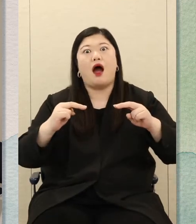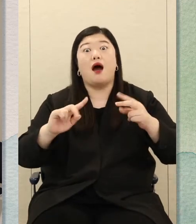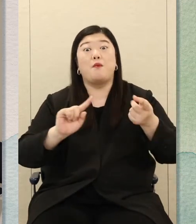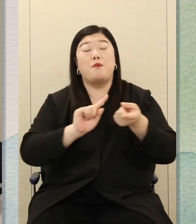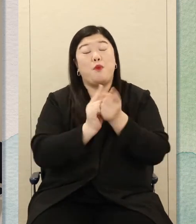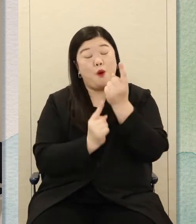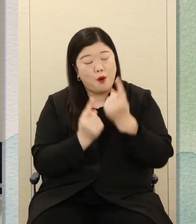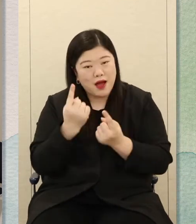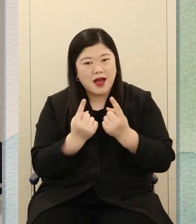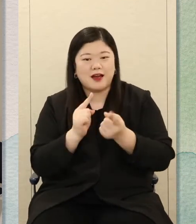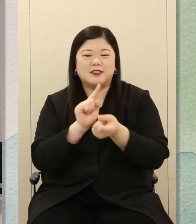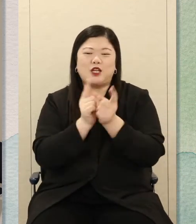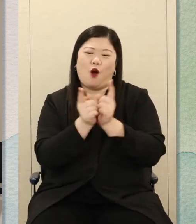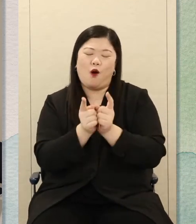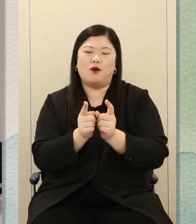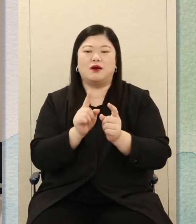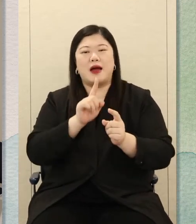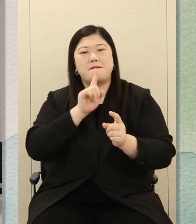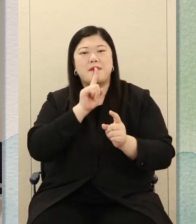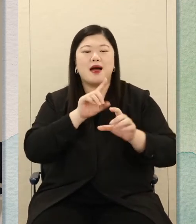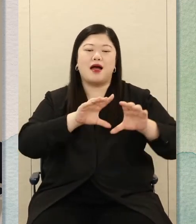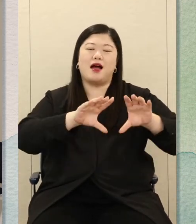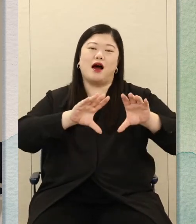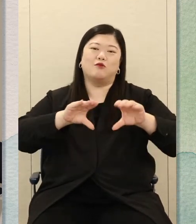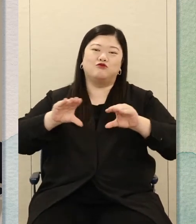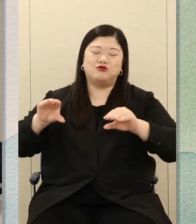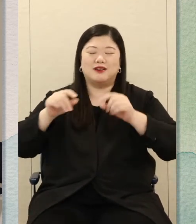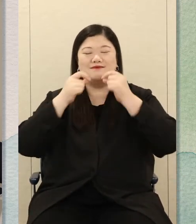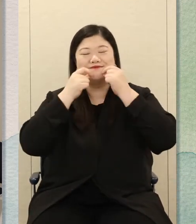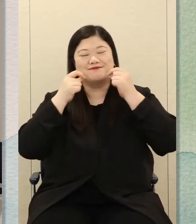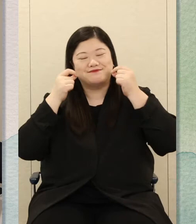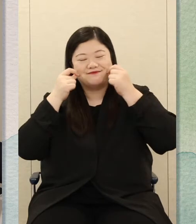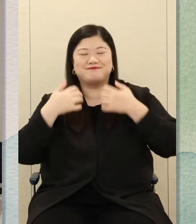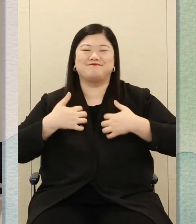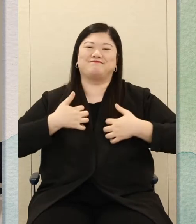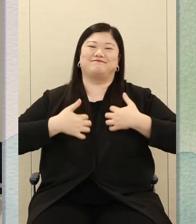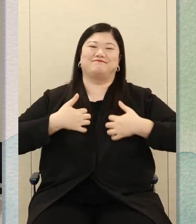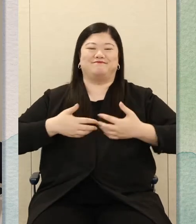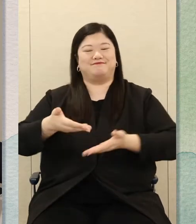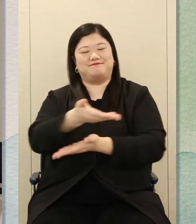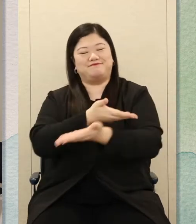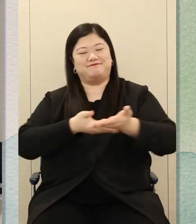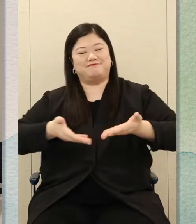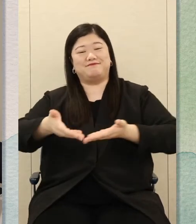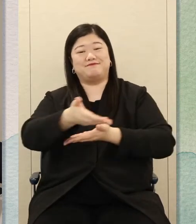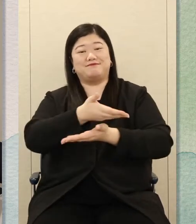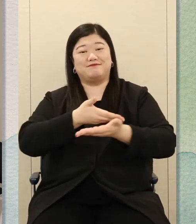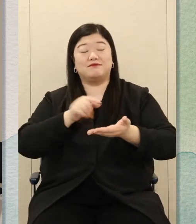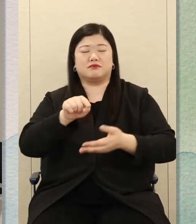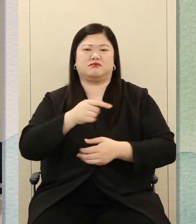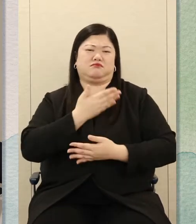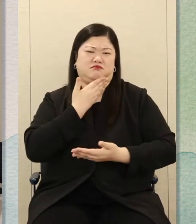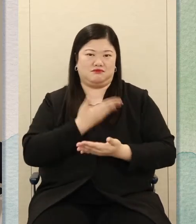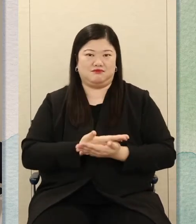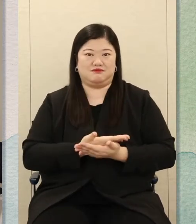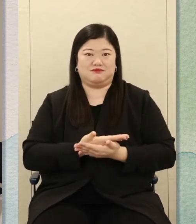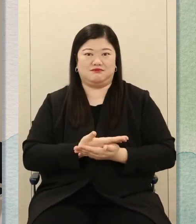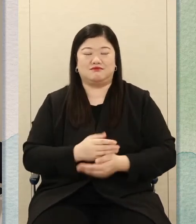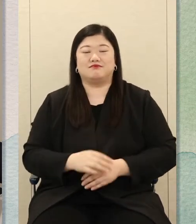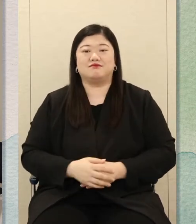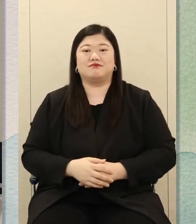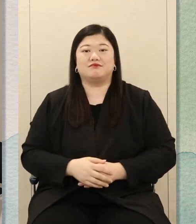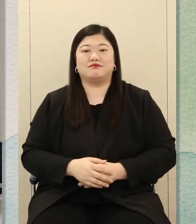서로 기분을 상하게 하지 않고 어떻게 할지 예, 이거를 굉장히 철저하게 지켜가시는 게 되게 중요하고요. 그